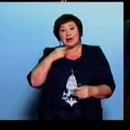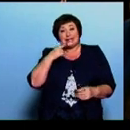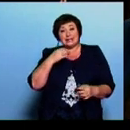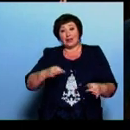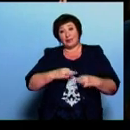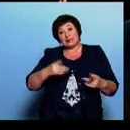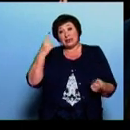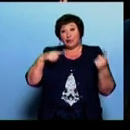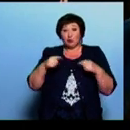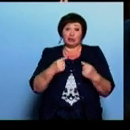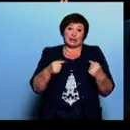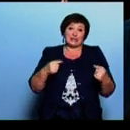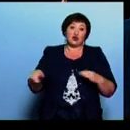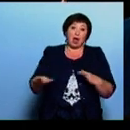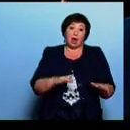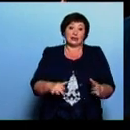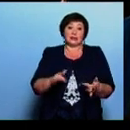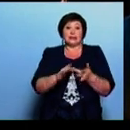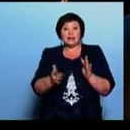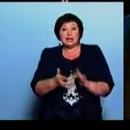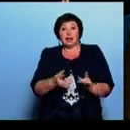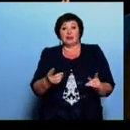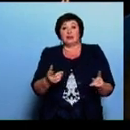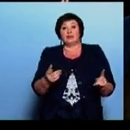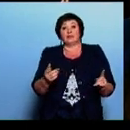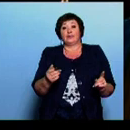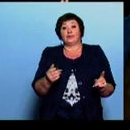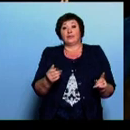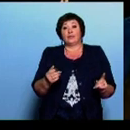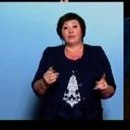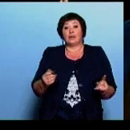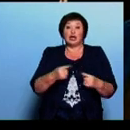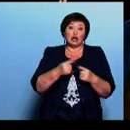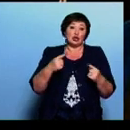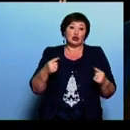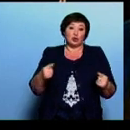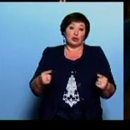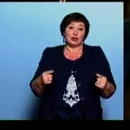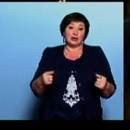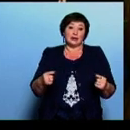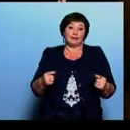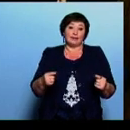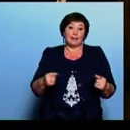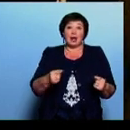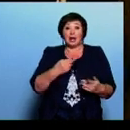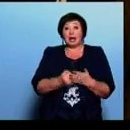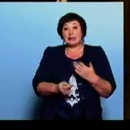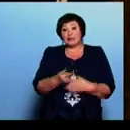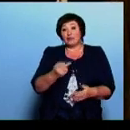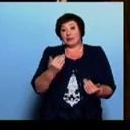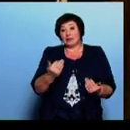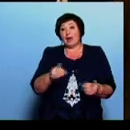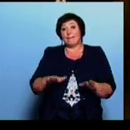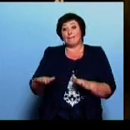придумывали различные акции, это интернет-акции, какие-то другие различные. И как раз вот эти акции сейчас